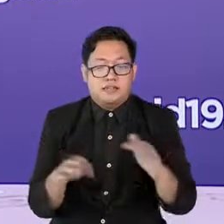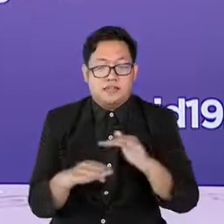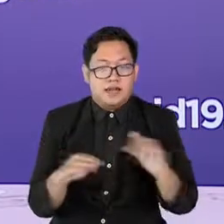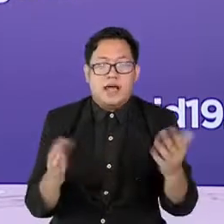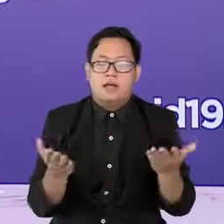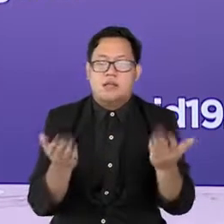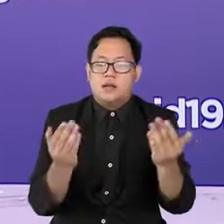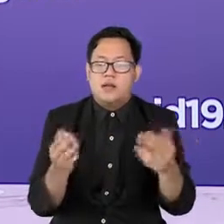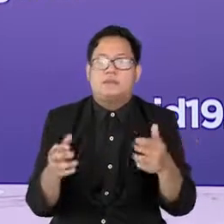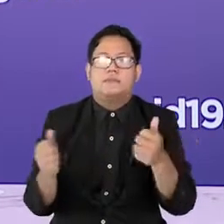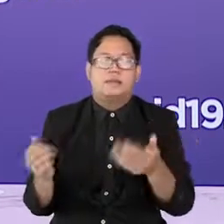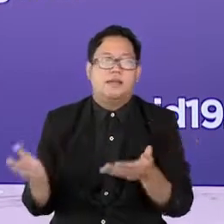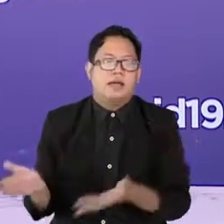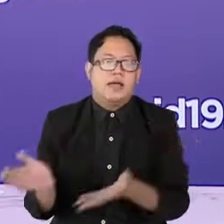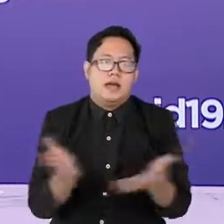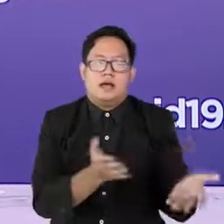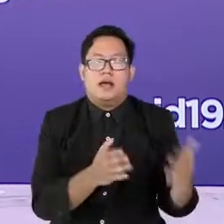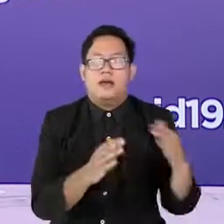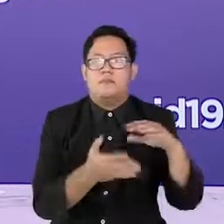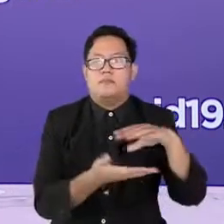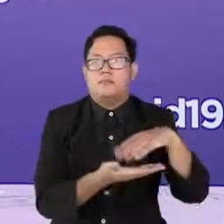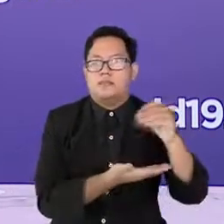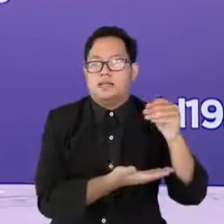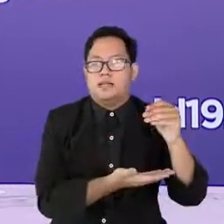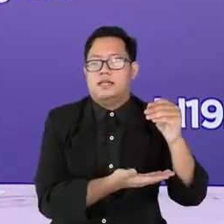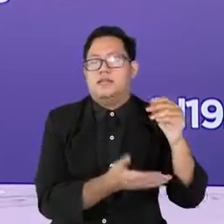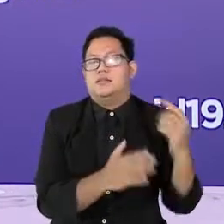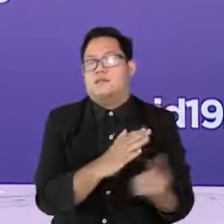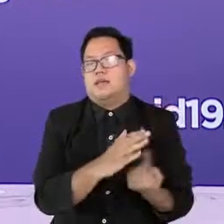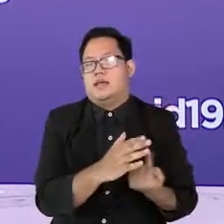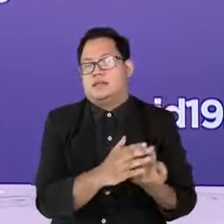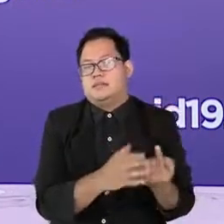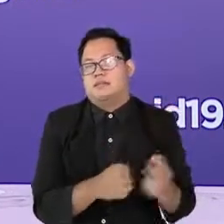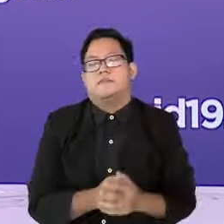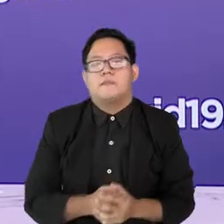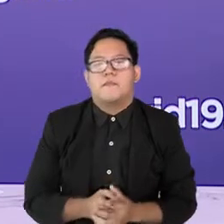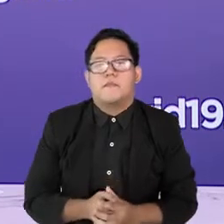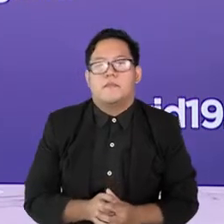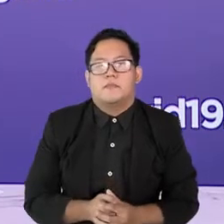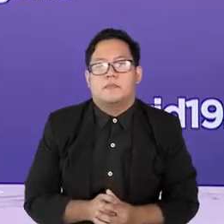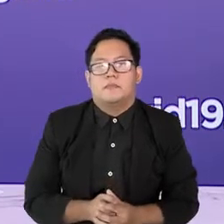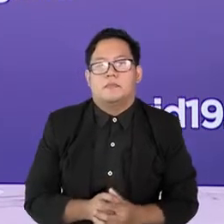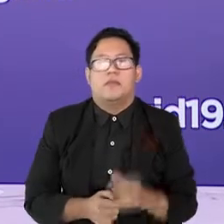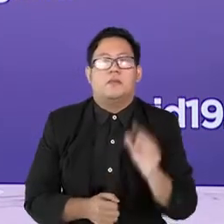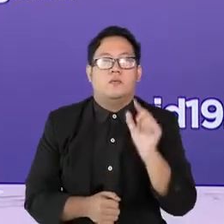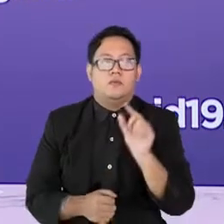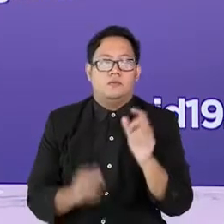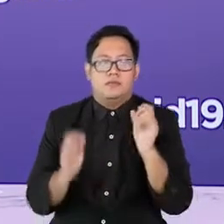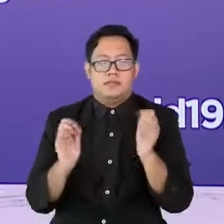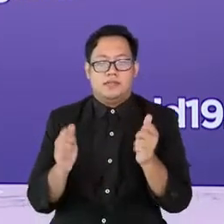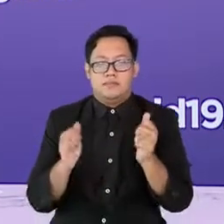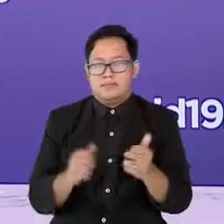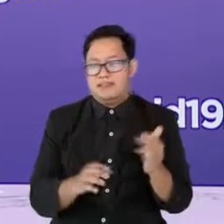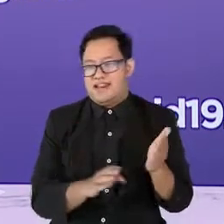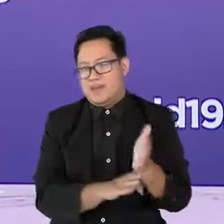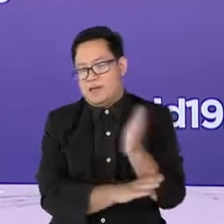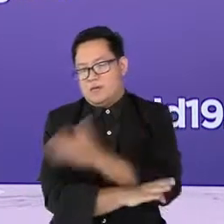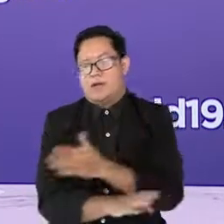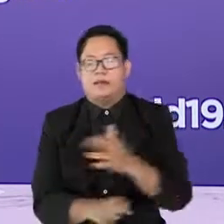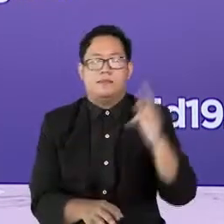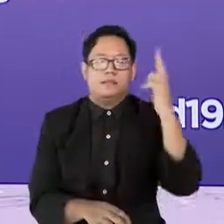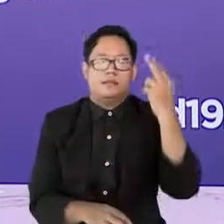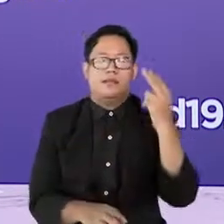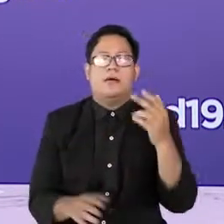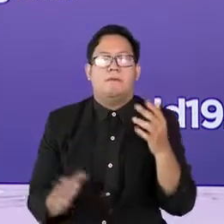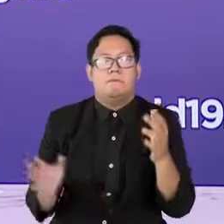isolasi terpusat yang ada selain itu untuk upaya antisipasi Dini maka pemerintah mendorong pemanfaatan